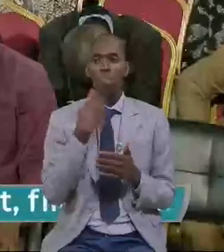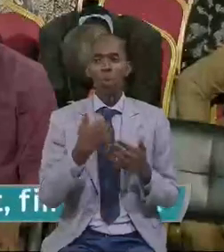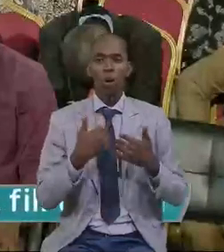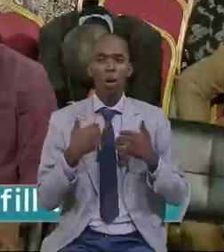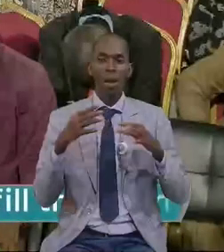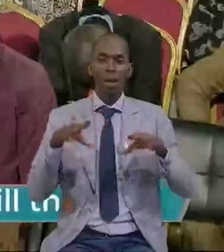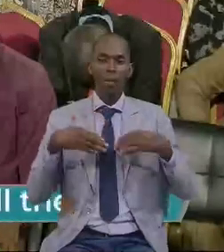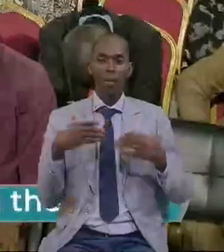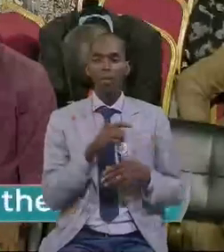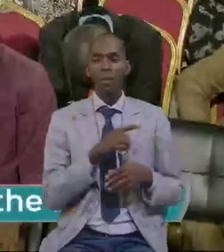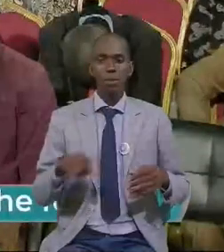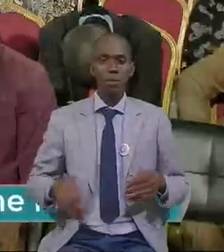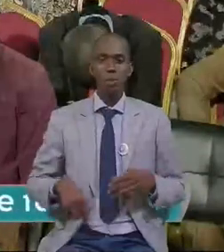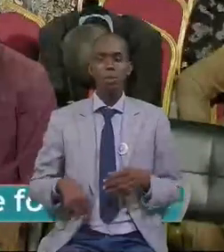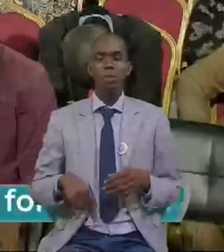tu vas dire au Seigneur,